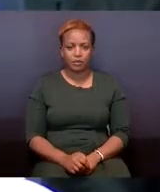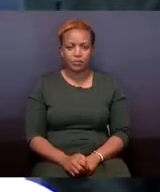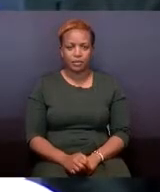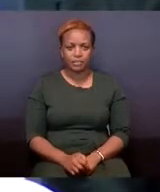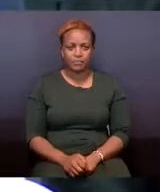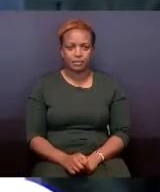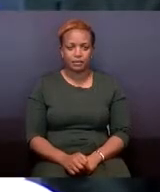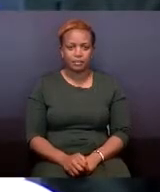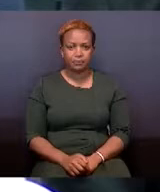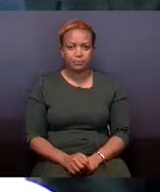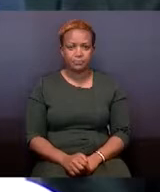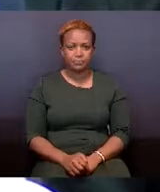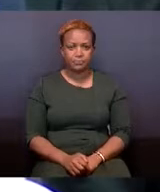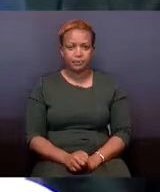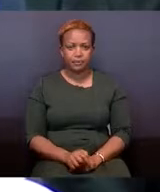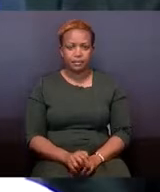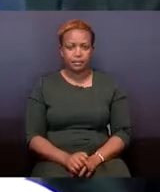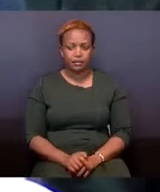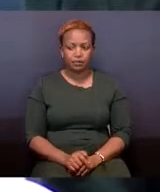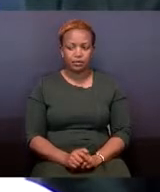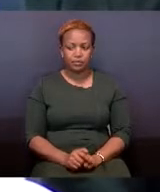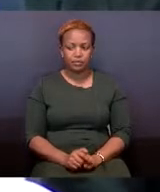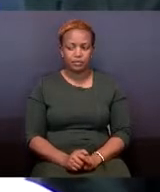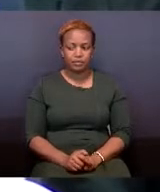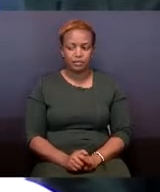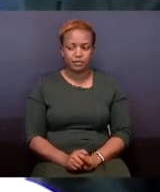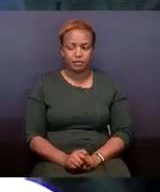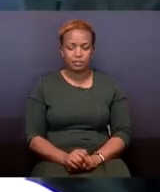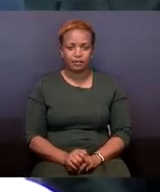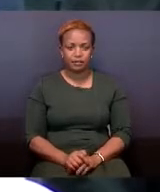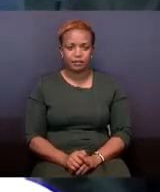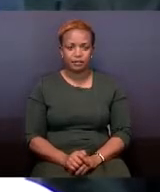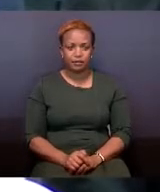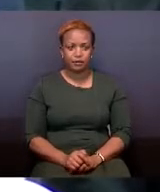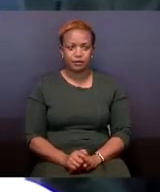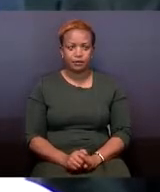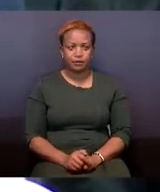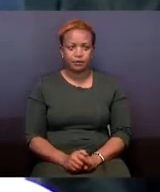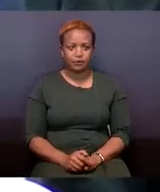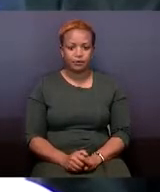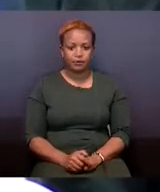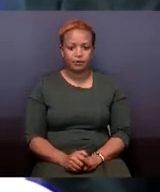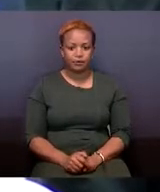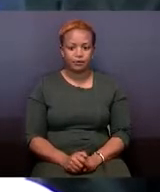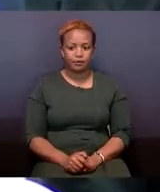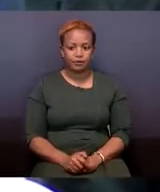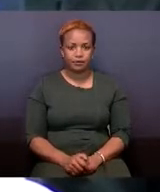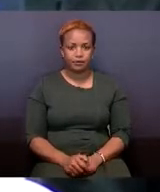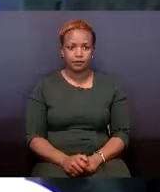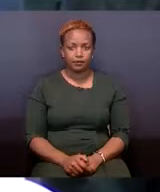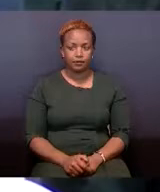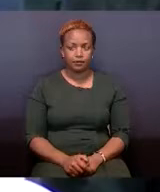ce magnifique pays de 1000 collines. Ils ont fait de cette géographie accidentée un atout. Nous avons l'Afrique du Sud.